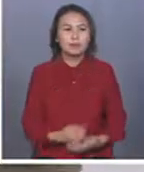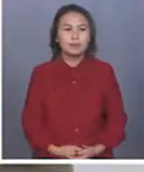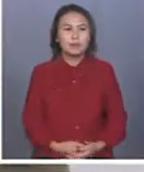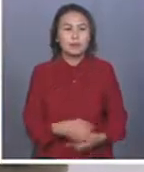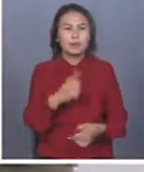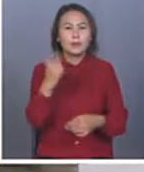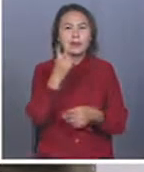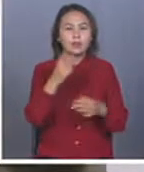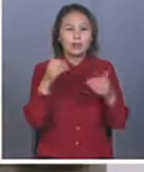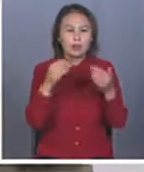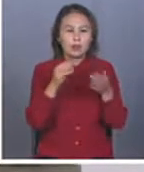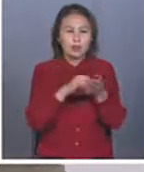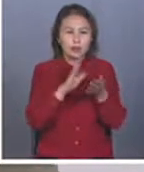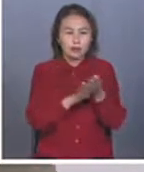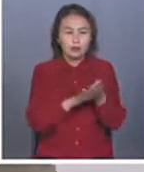есеп.